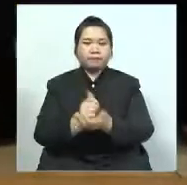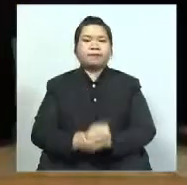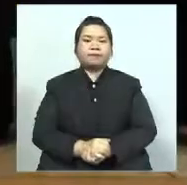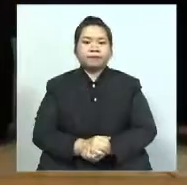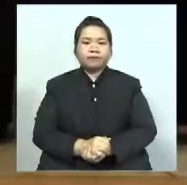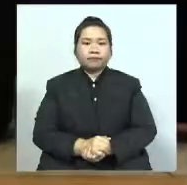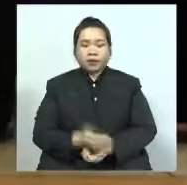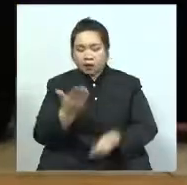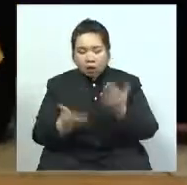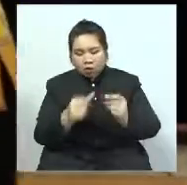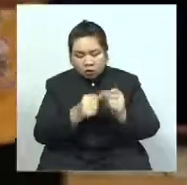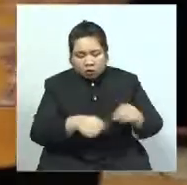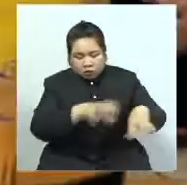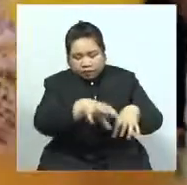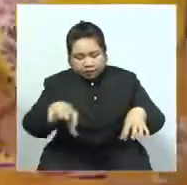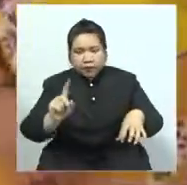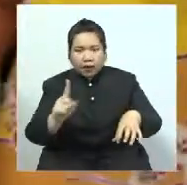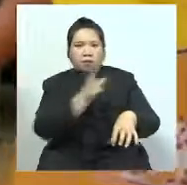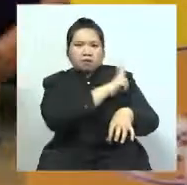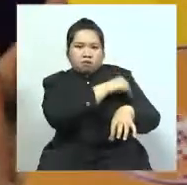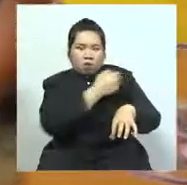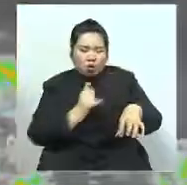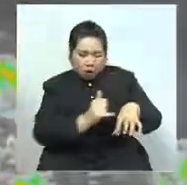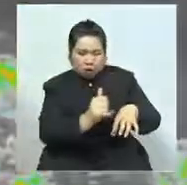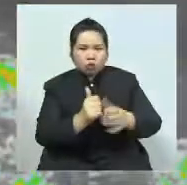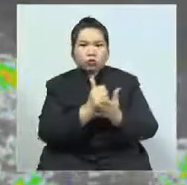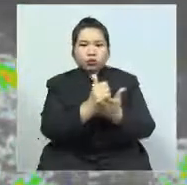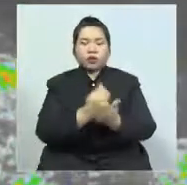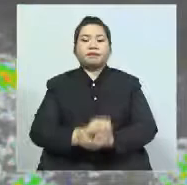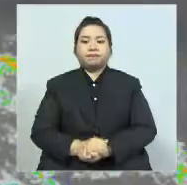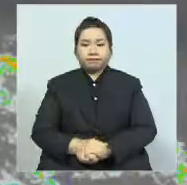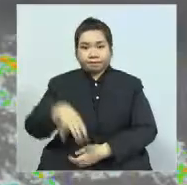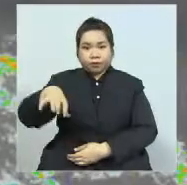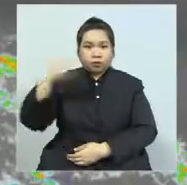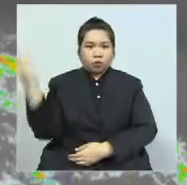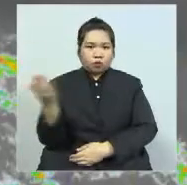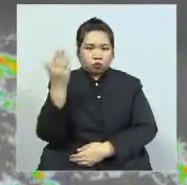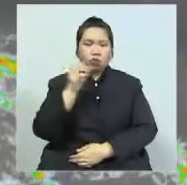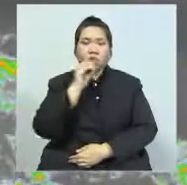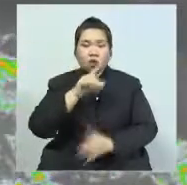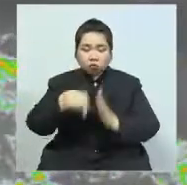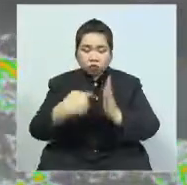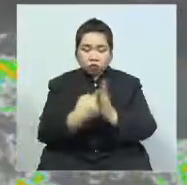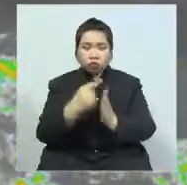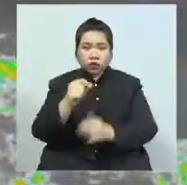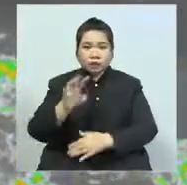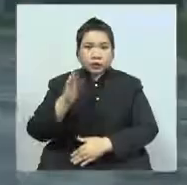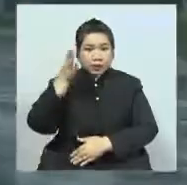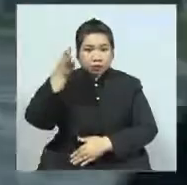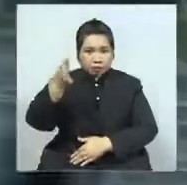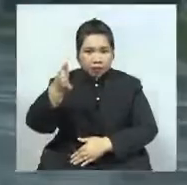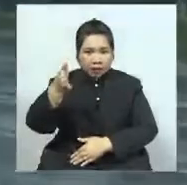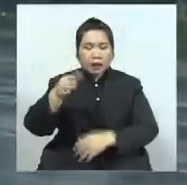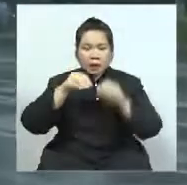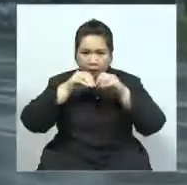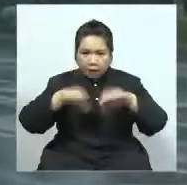ยได้ในทุกพื้นที่ด้วยค่ะ ด้านกรมอุตุนิยมวิทยาพยากรณ์อากาศ24ชั่วโมงข้างหน้านะคะอันนี้ประ